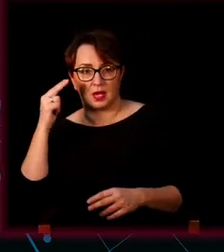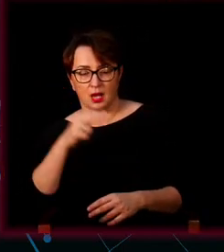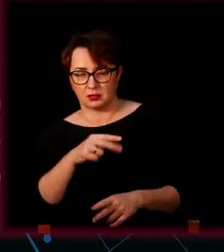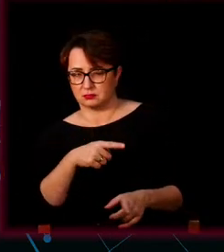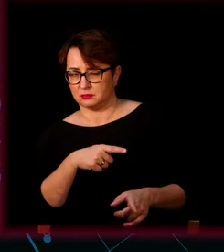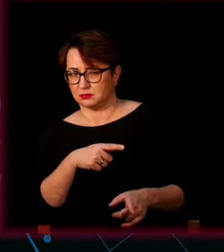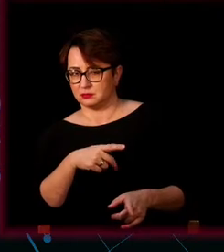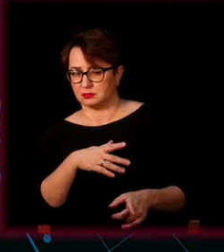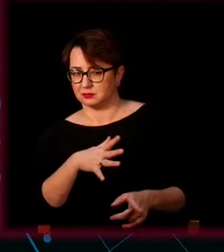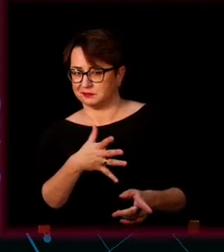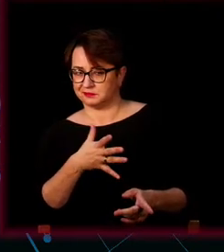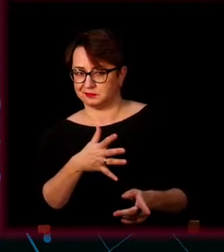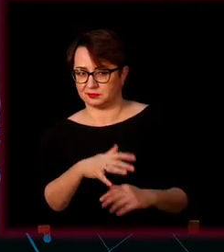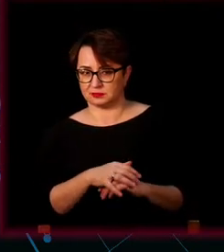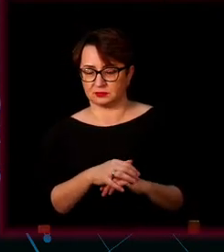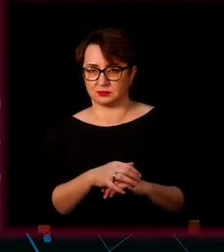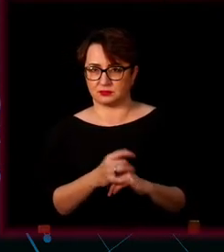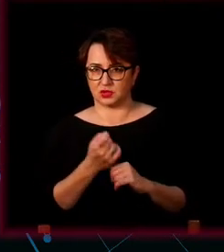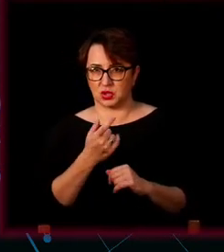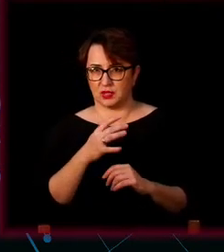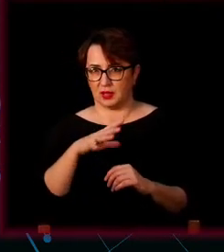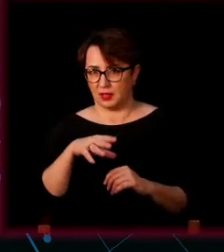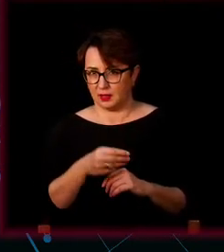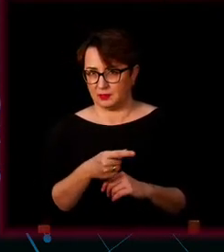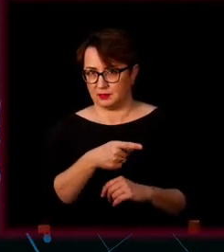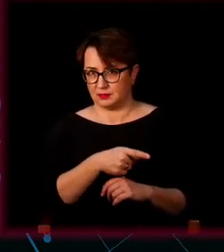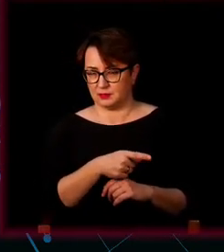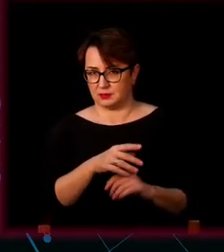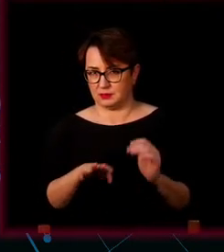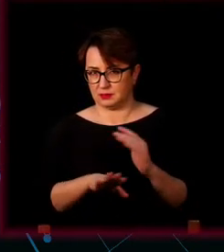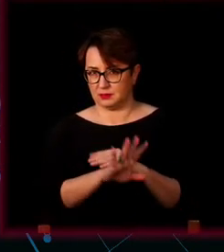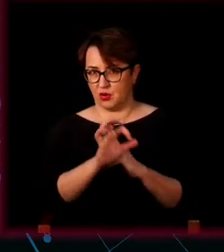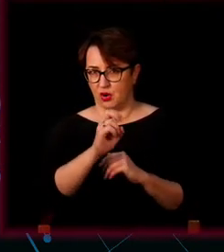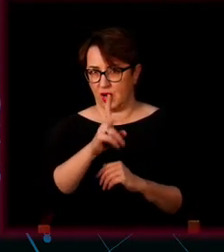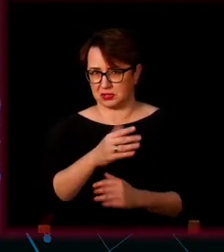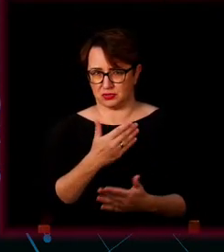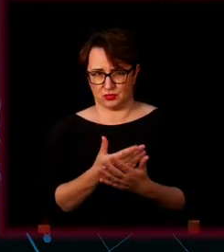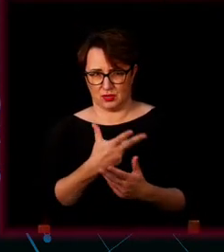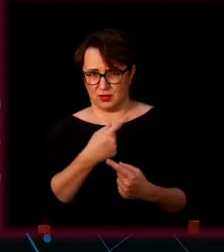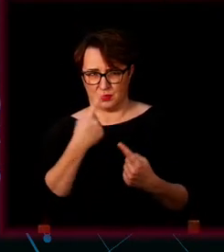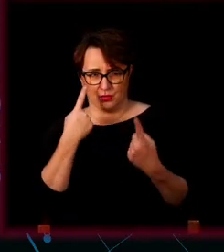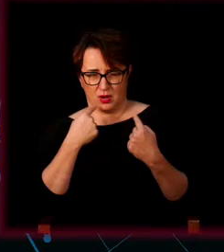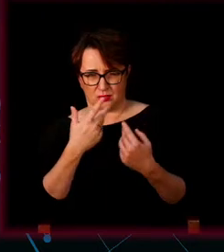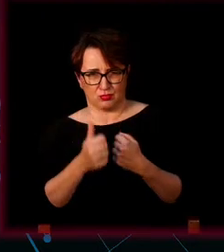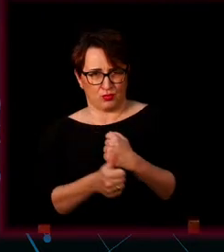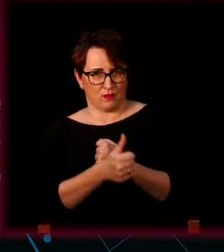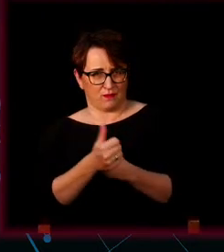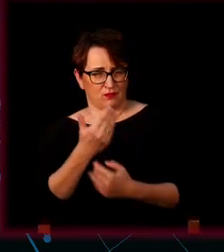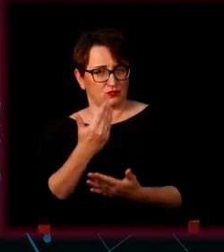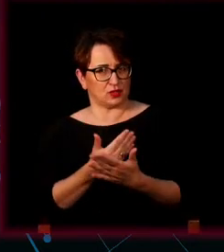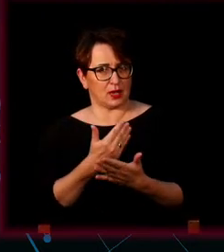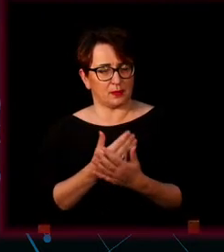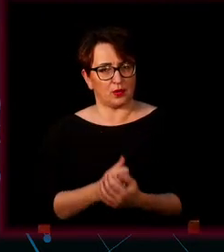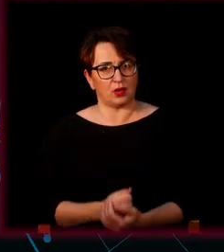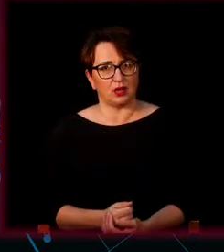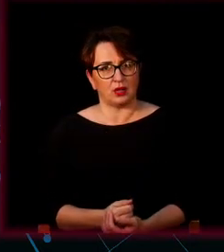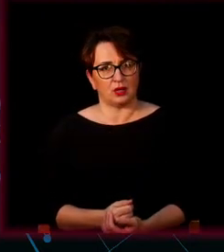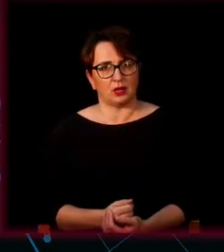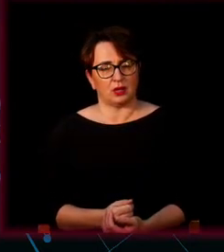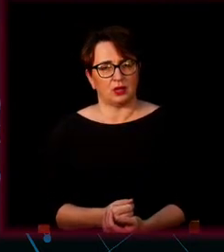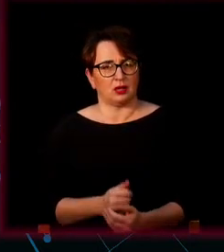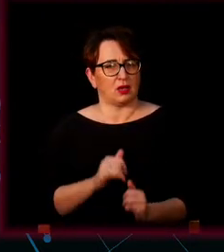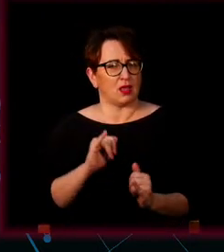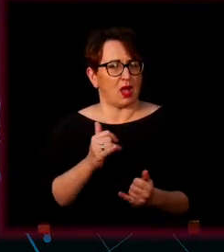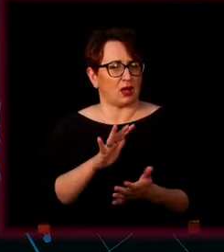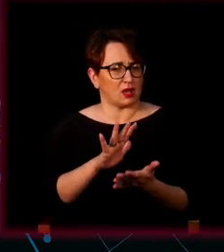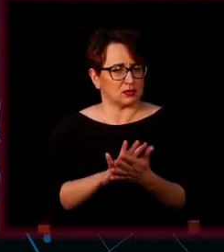prostu patrzy na niego jak na też ten dziwny okaz, tak? Czemu on nie może płakać? Co za tym stoi? Czemu, co go, tak? Jakie